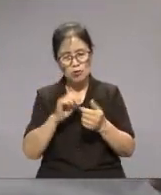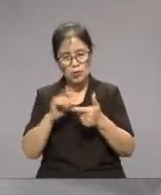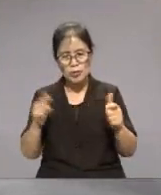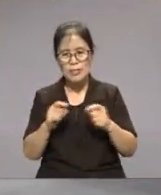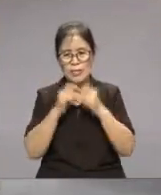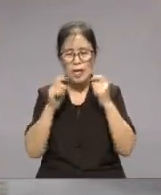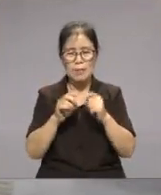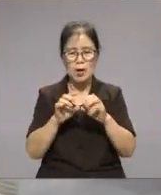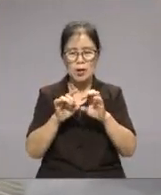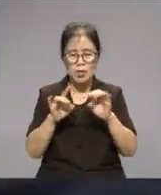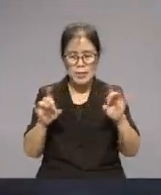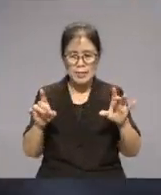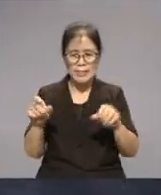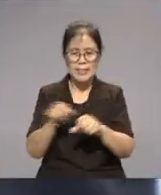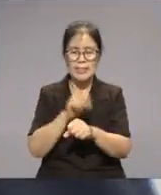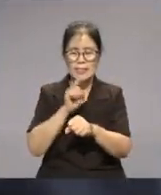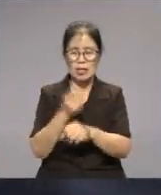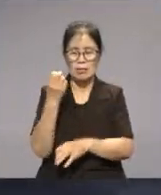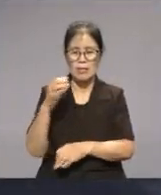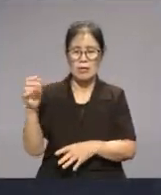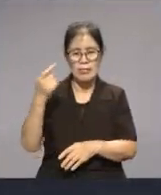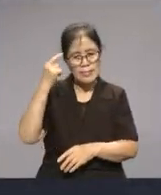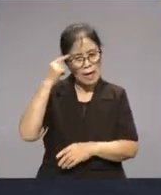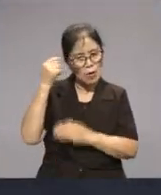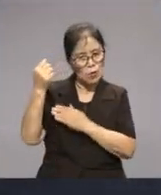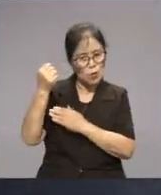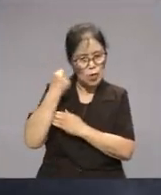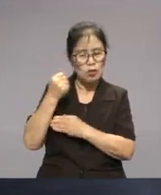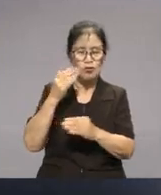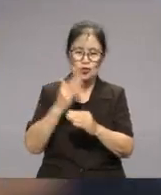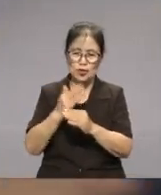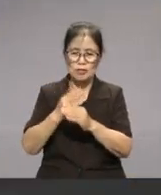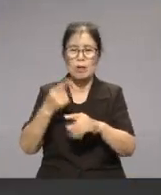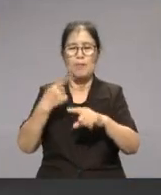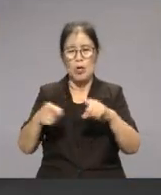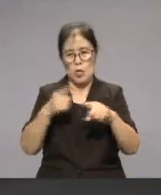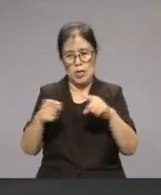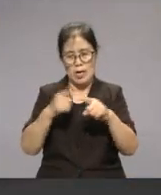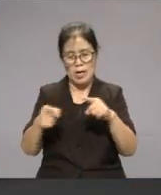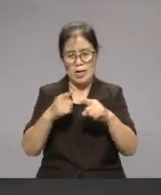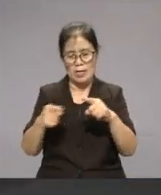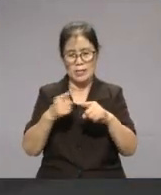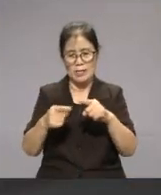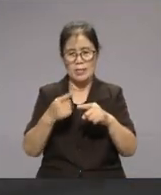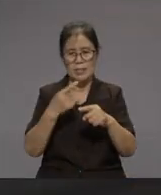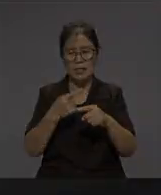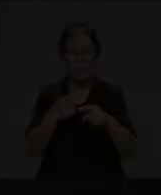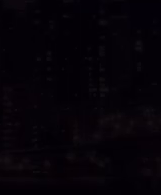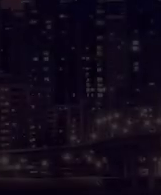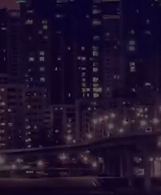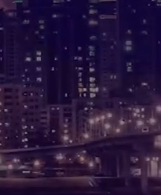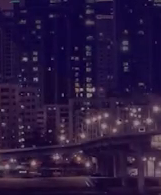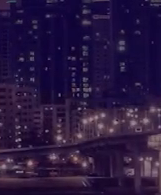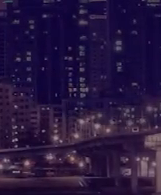개별 교과의 특성을 바탕으로 한 사고력 중심의 평가를 지향하고자 했다고 설명했습니다